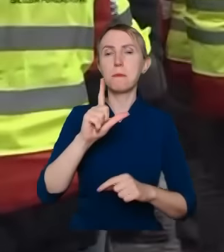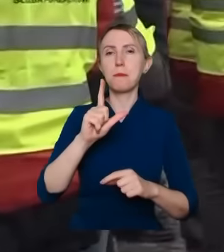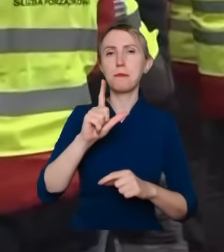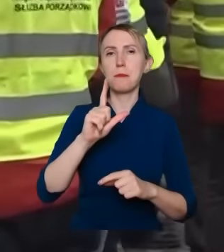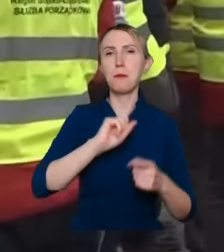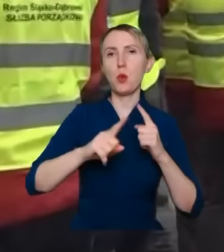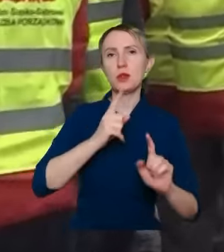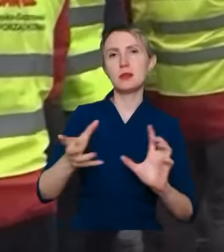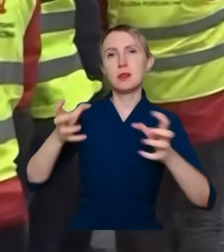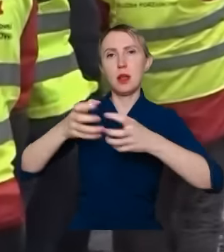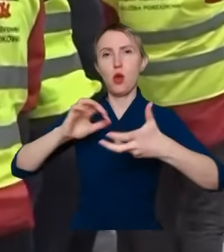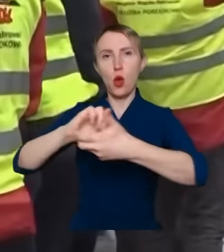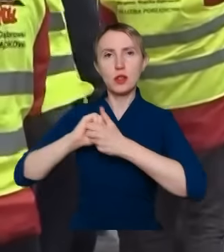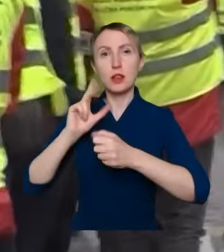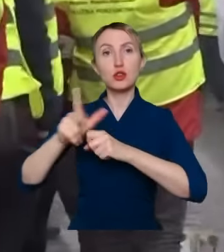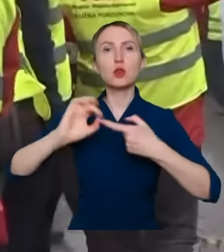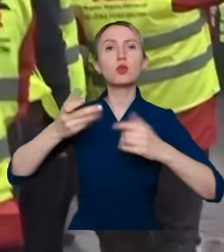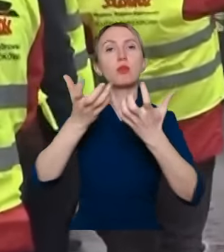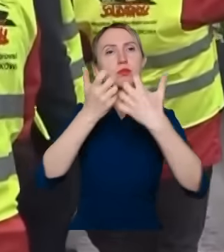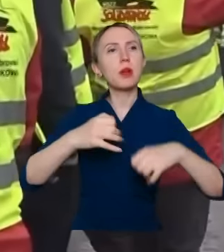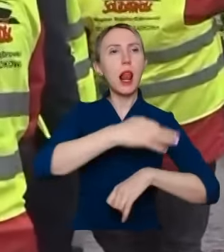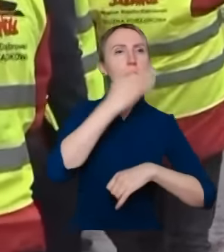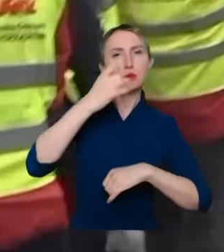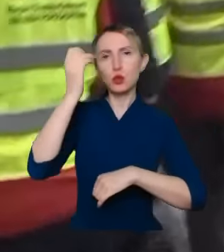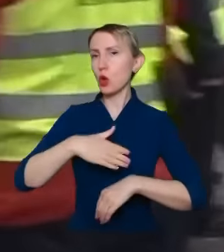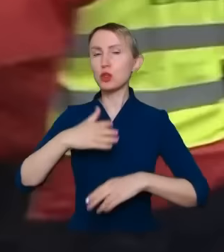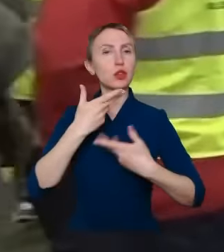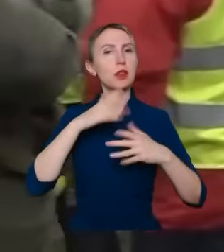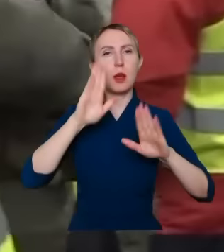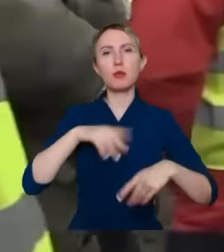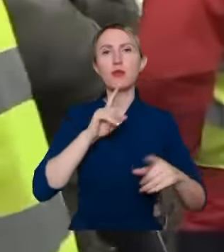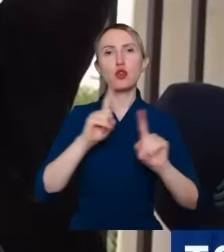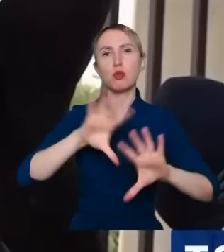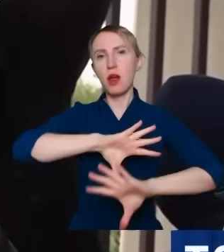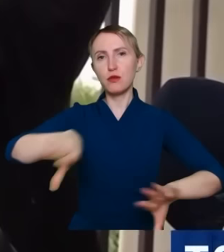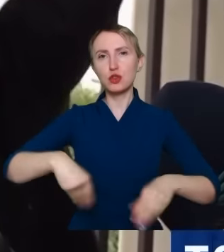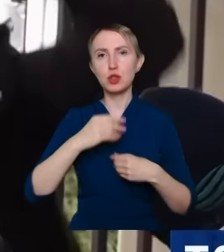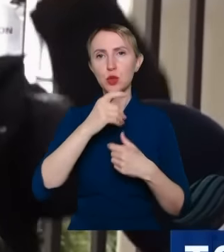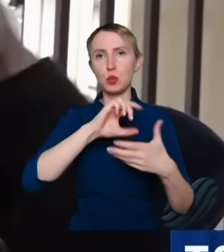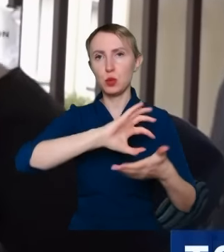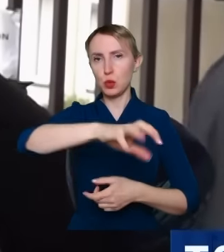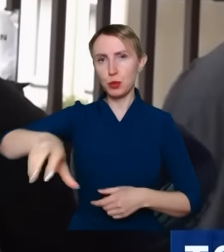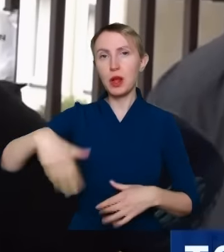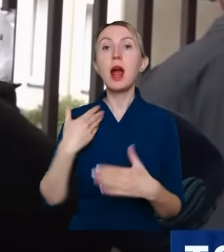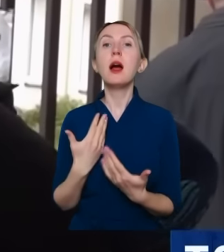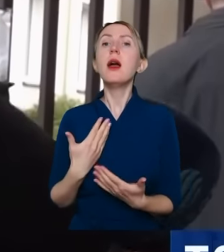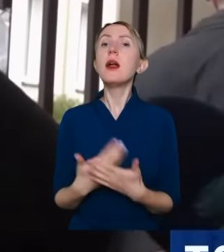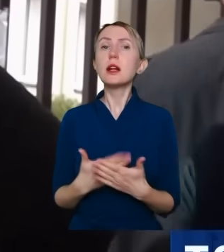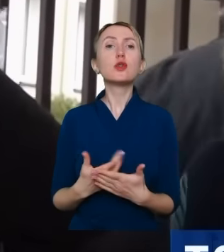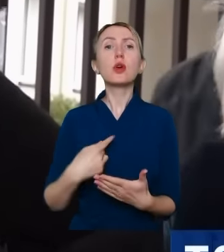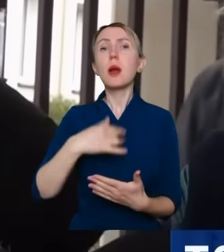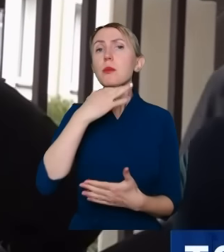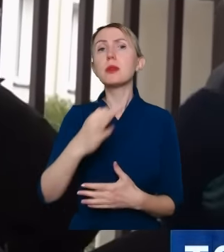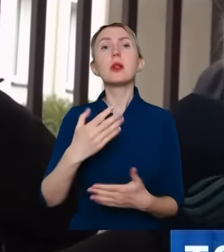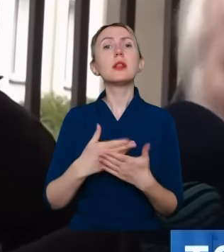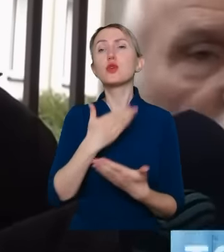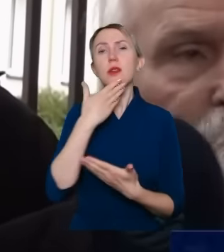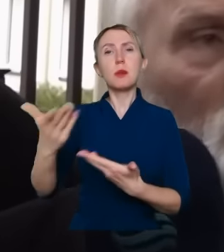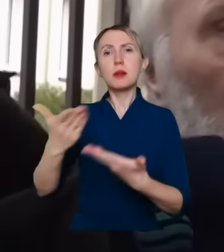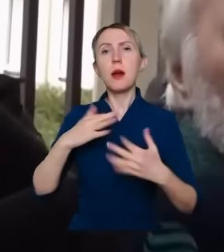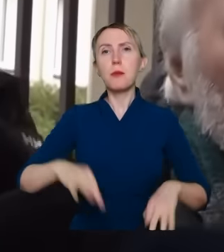dzielili protestujących na lepszych i gorszych i Nie dopuścili do rozmów wszystkich środowisk Dlaczego Zapytałem dlaczego nie został zaproszony pan